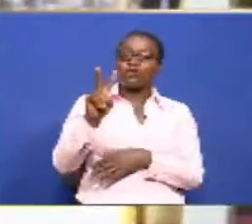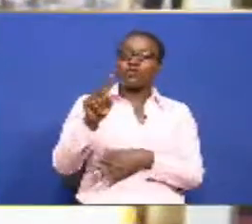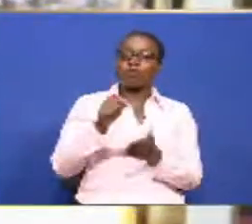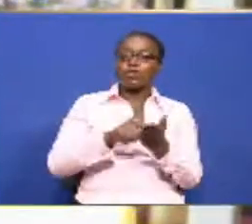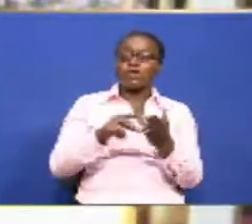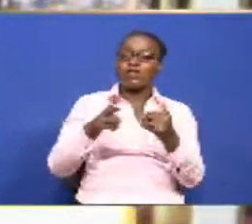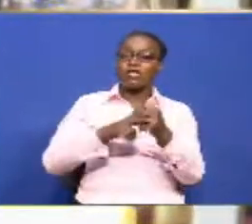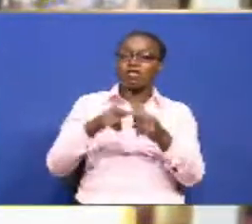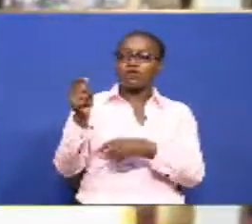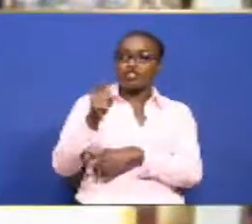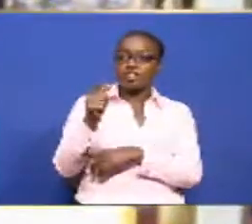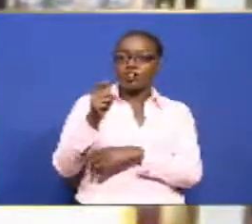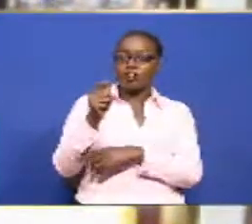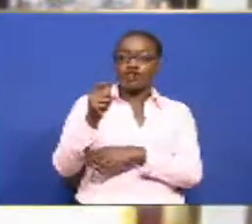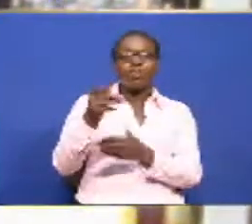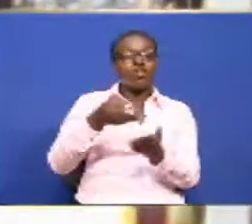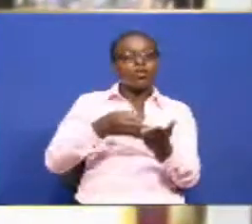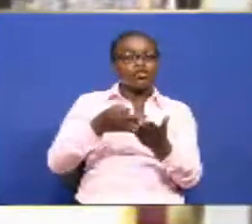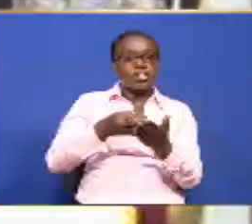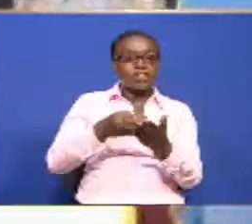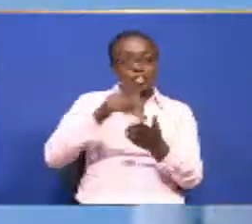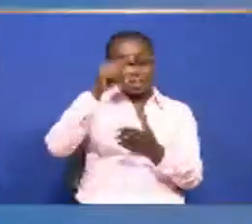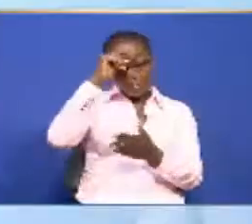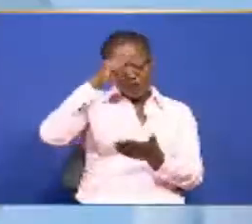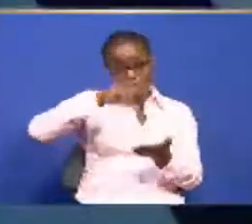2.7 kufadhili shughuli za serikali.